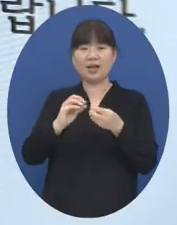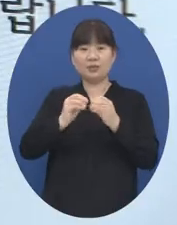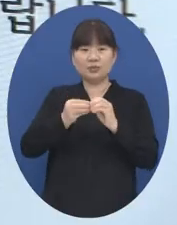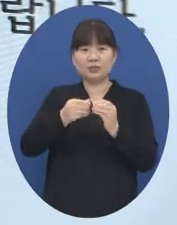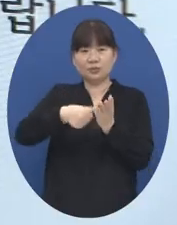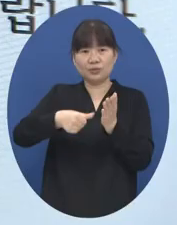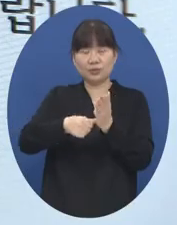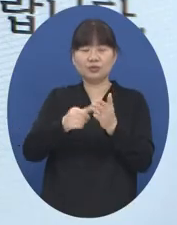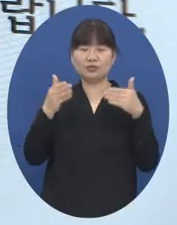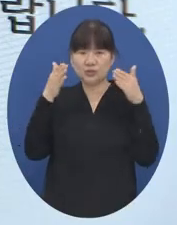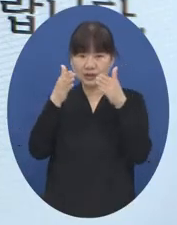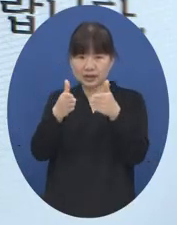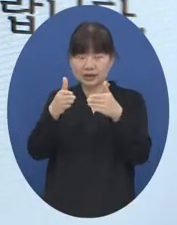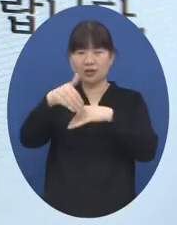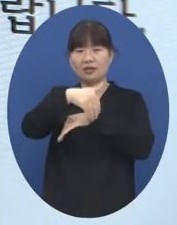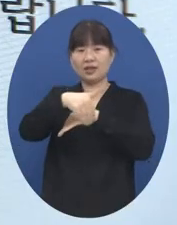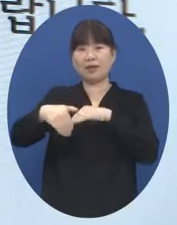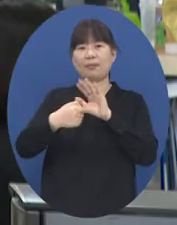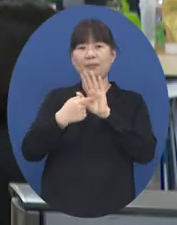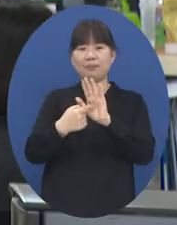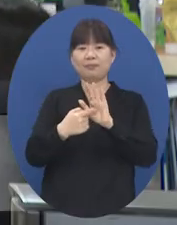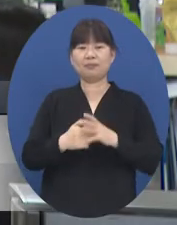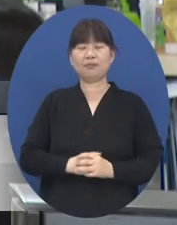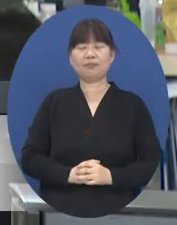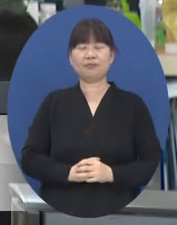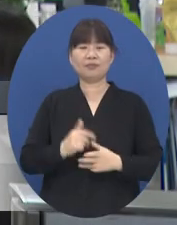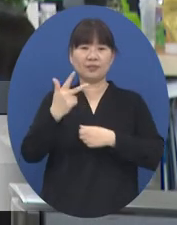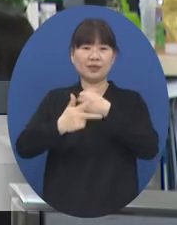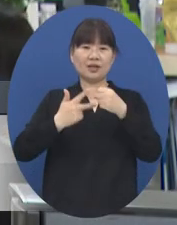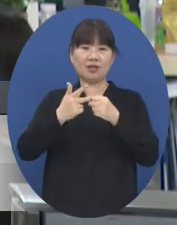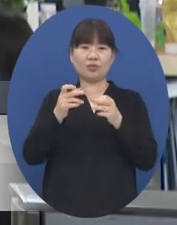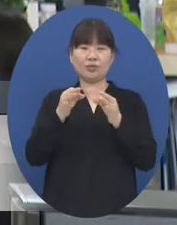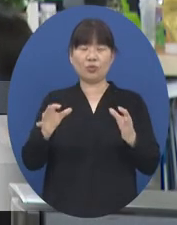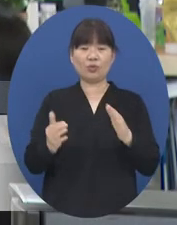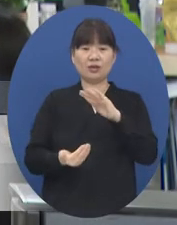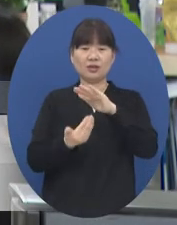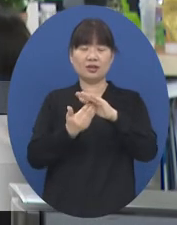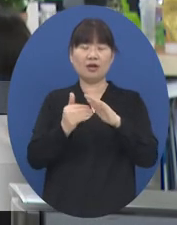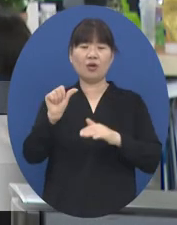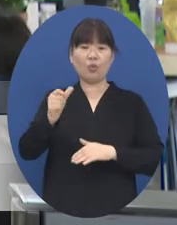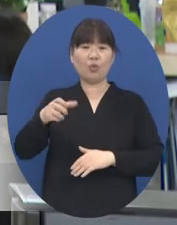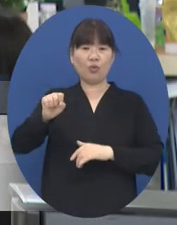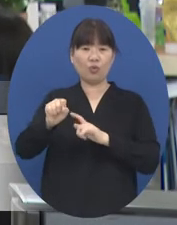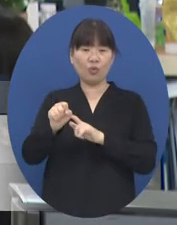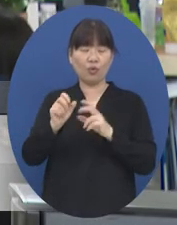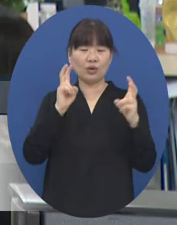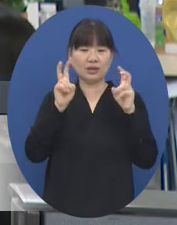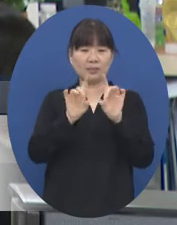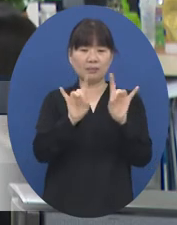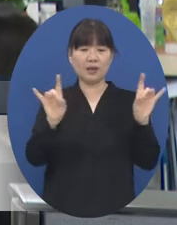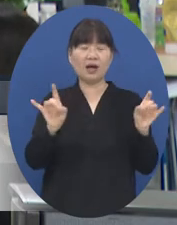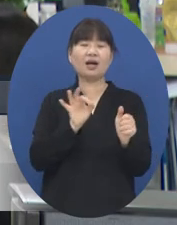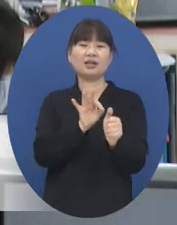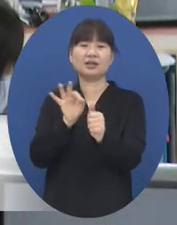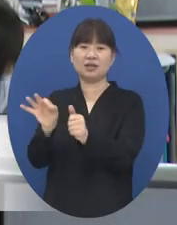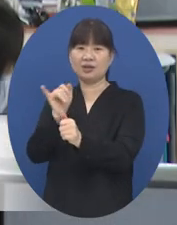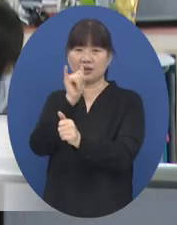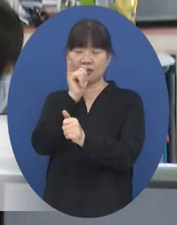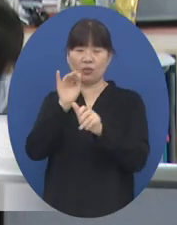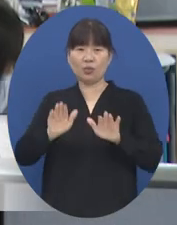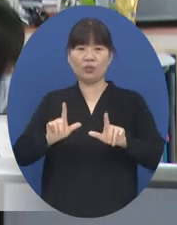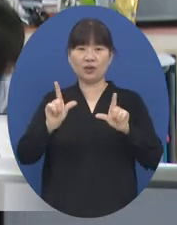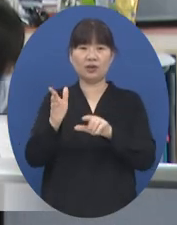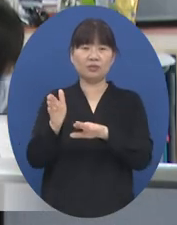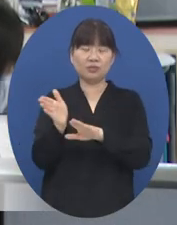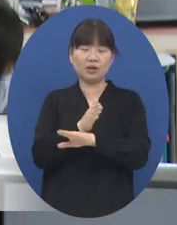중점 지원한다는 방침을 내놨습니다. 7년간 최대 5억 원을 기업별로 지원하는 것입니다.